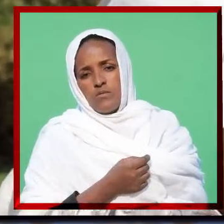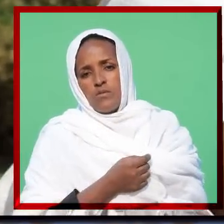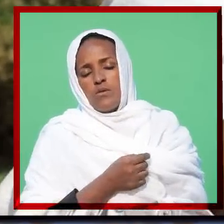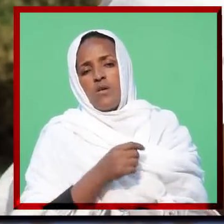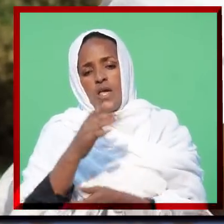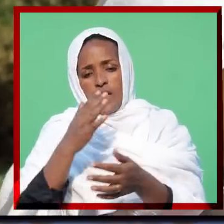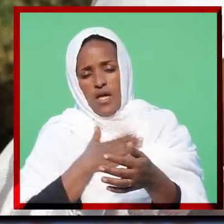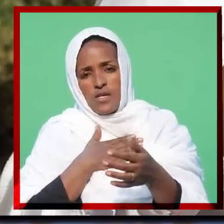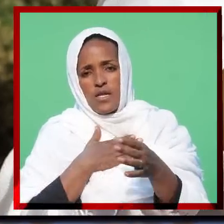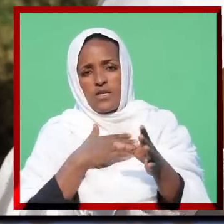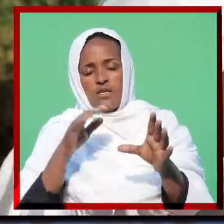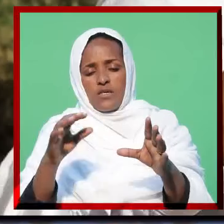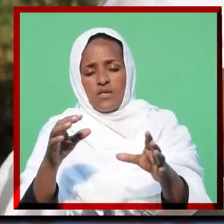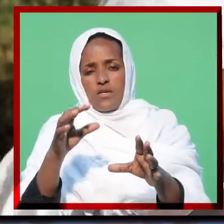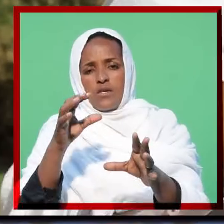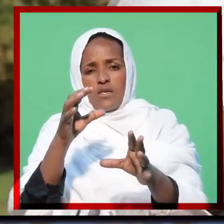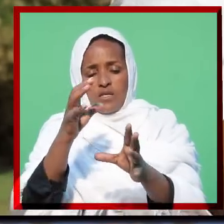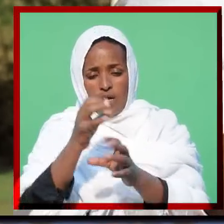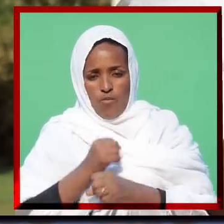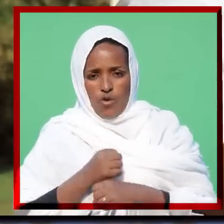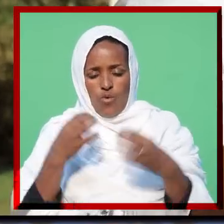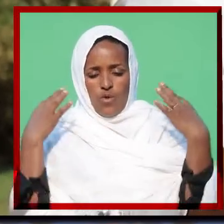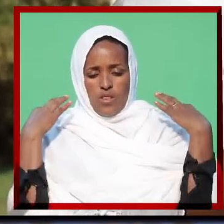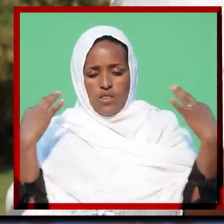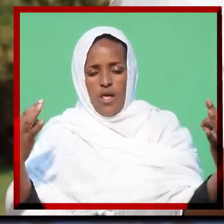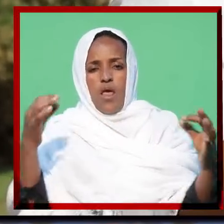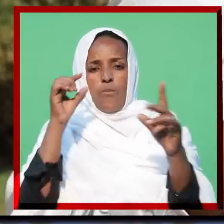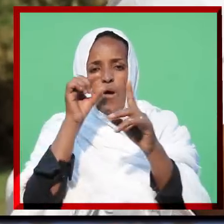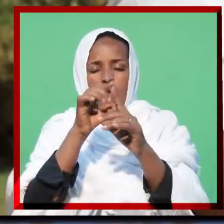ከእኔ የተቀበልከውን ጤናማ ቃል ያዝ፣